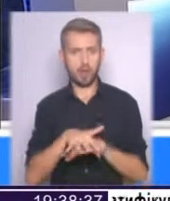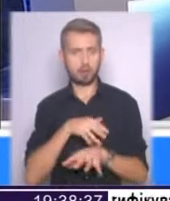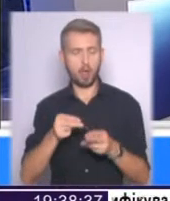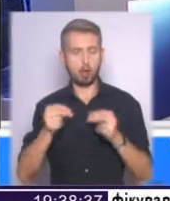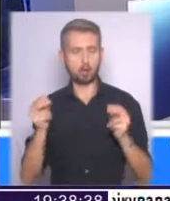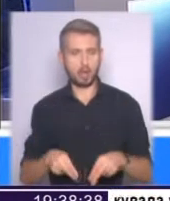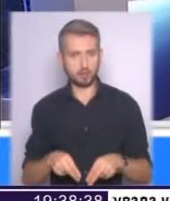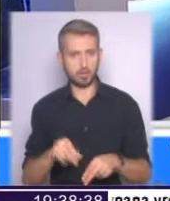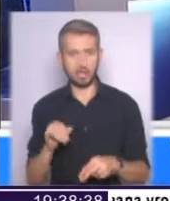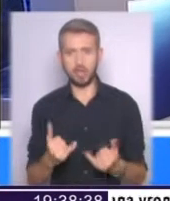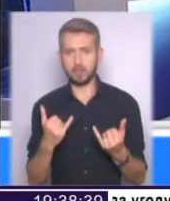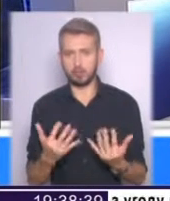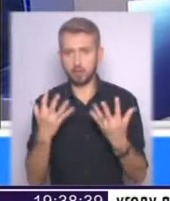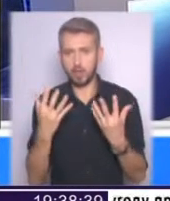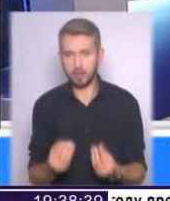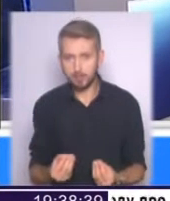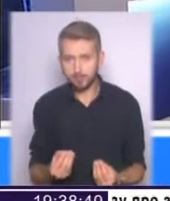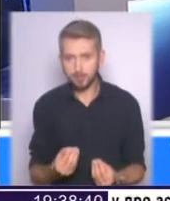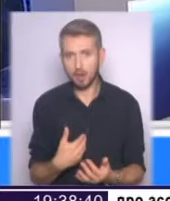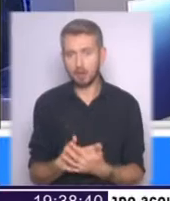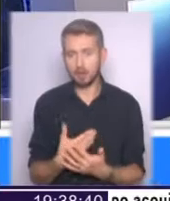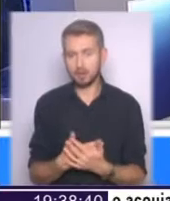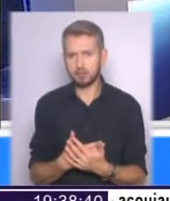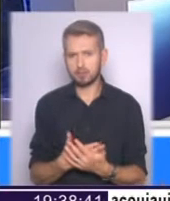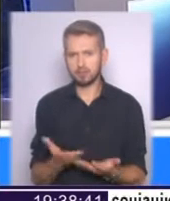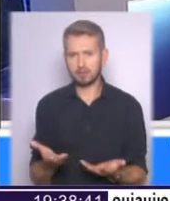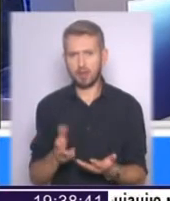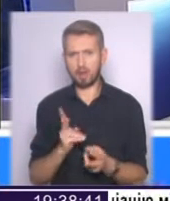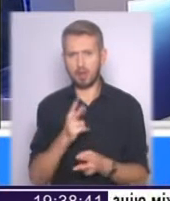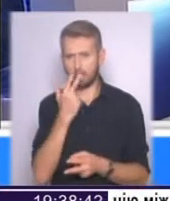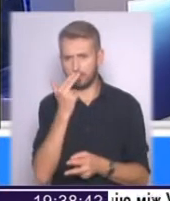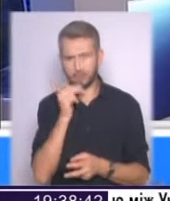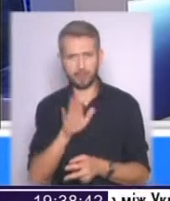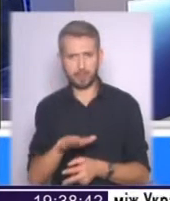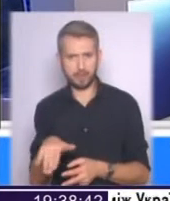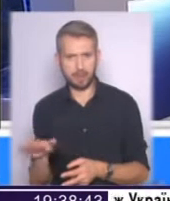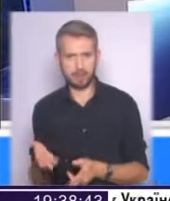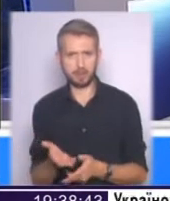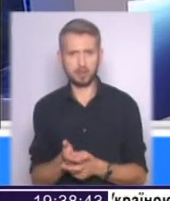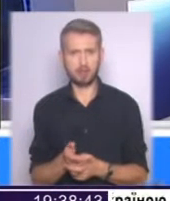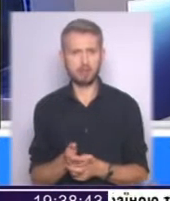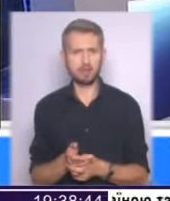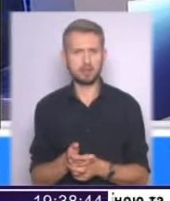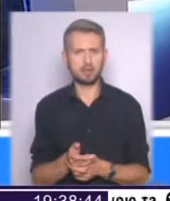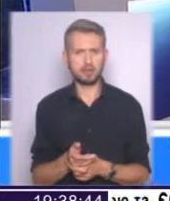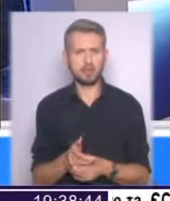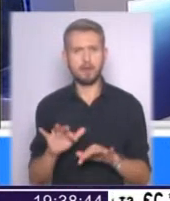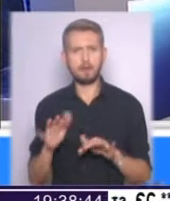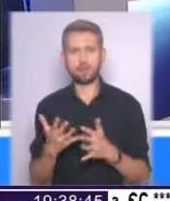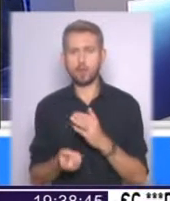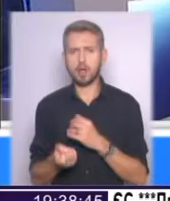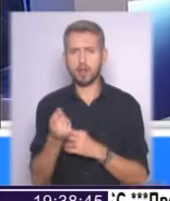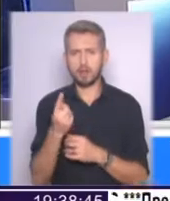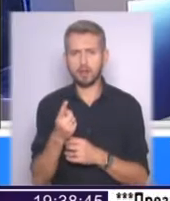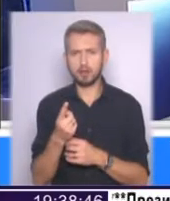контрактная. На сегодняшний день мы вроде бы как маленькие дети, знаете, жили безбедно. И вдруг нам оказалось,